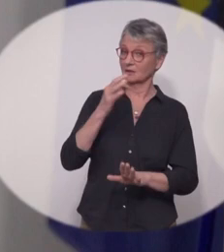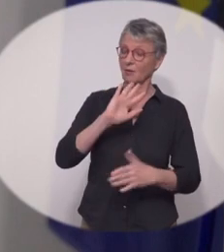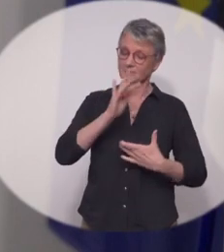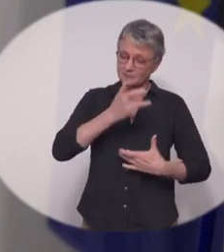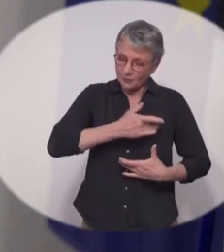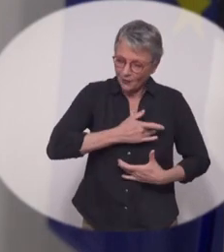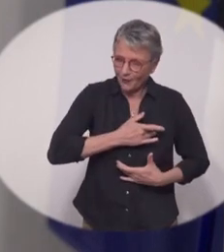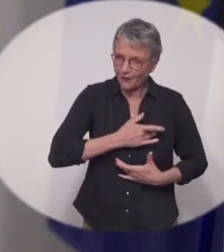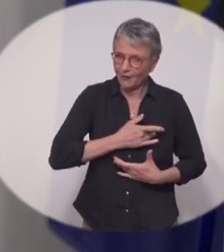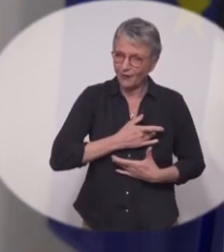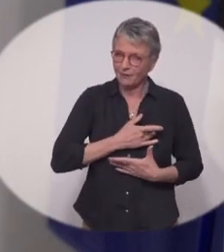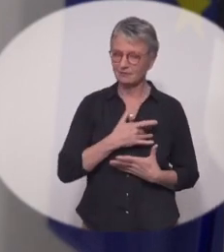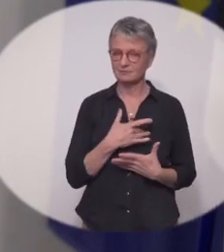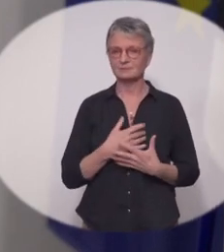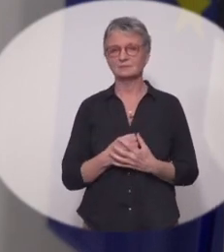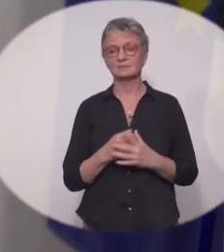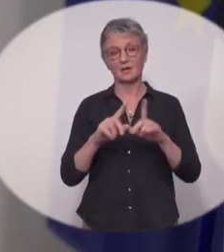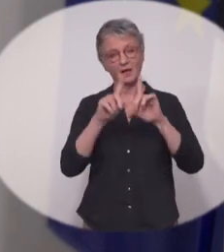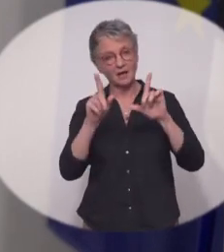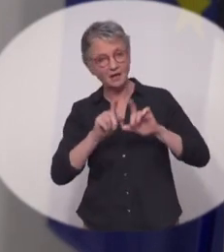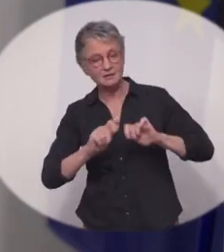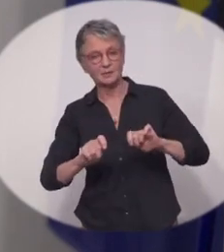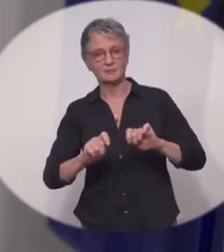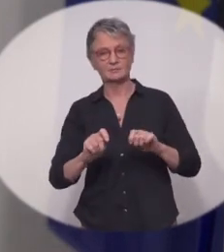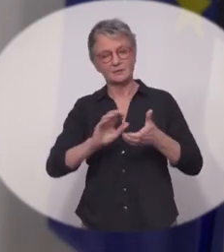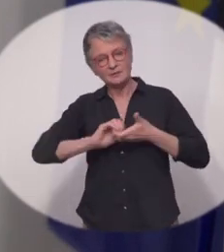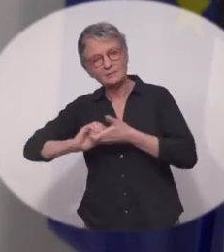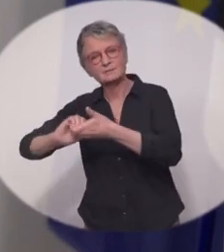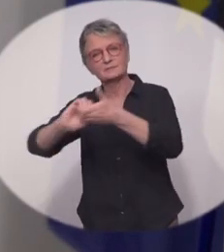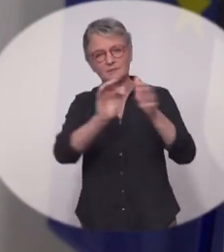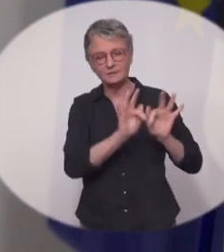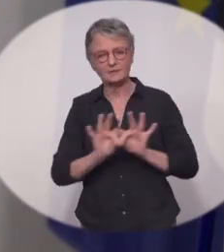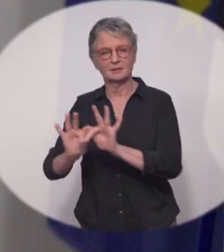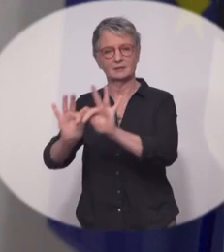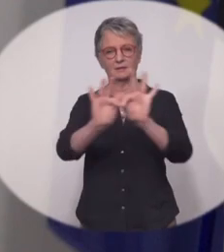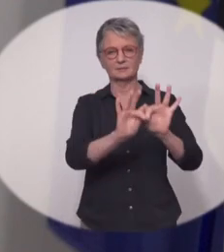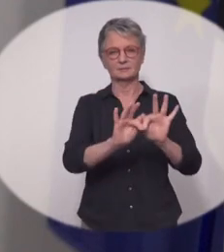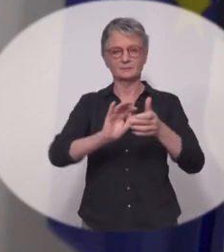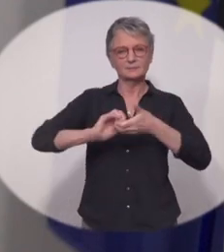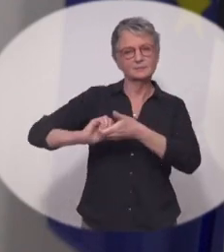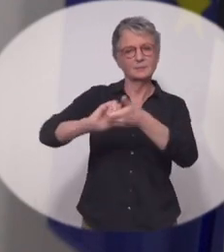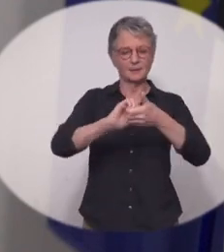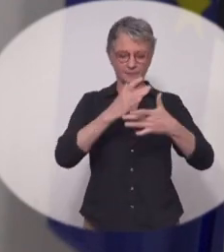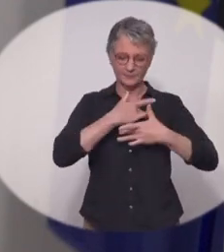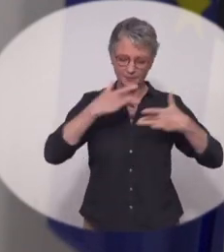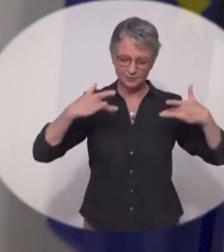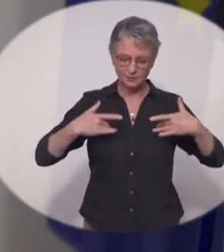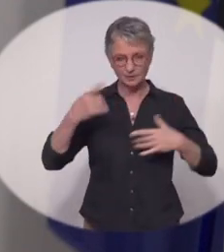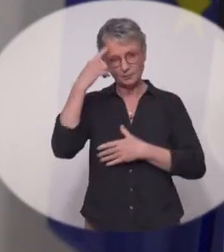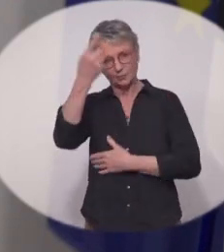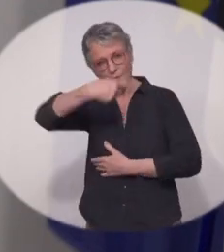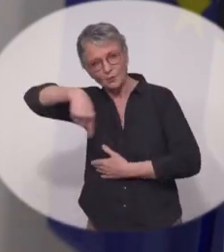goulding aurait un coût ferveur et rispetto et fera des landes sa part j'ai essalouh des boys